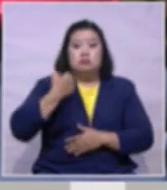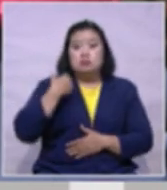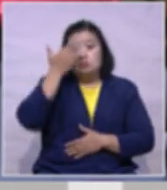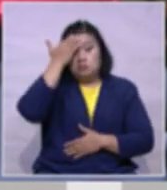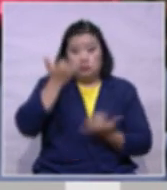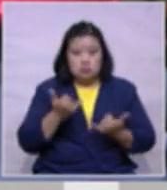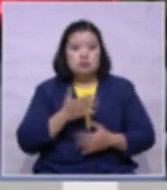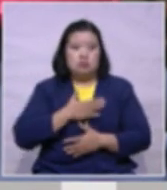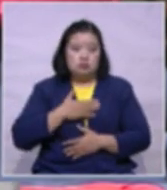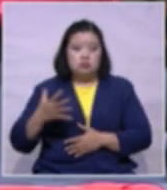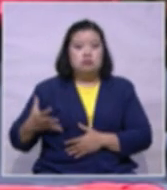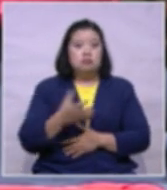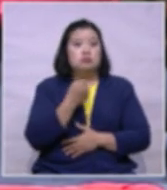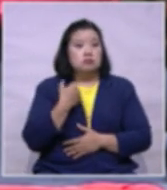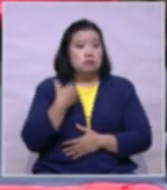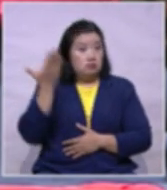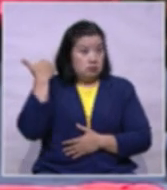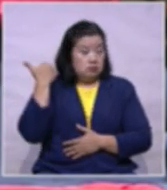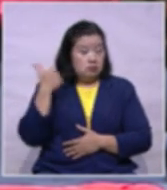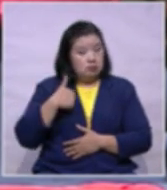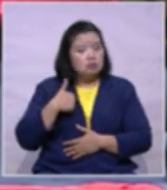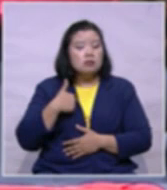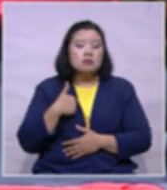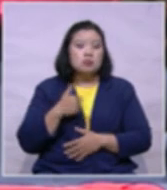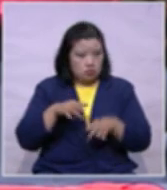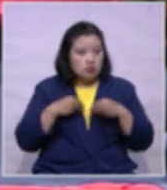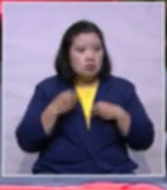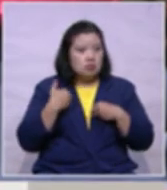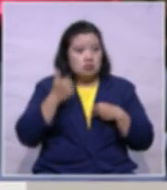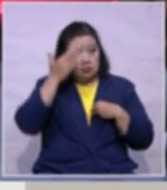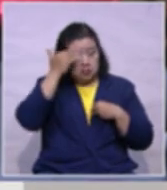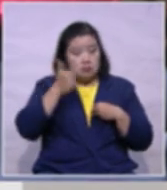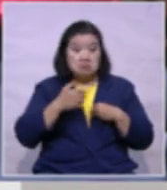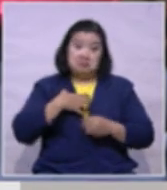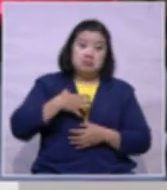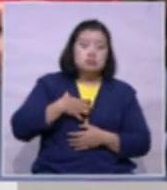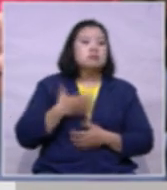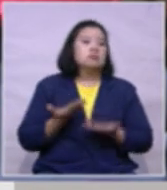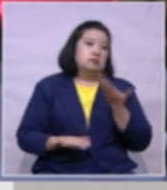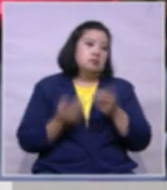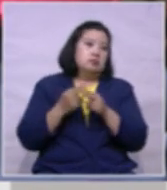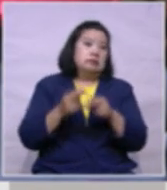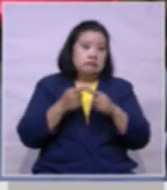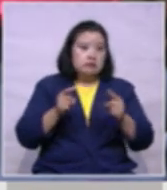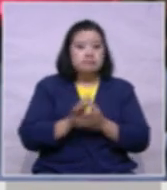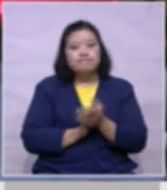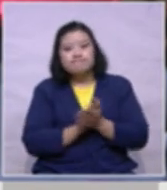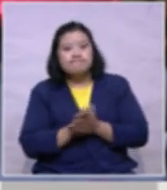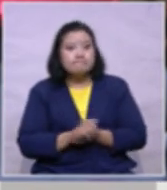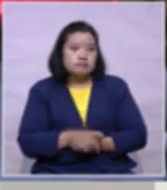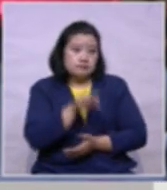แต่บัดนี้เป็นต้นไปก็ไม่ติดใจครับท่านประกาศได้แต่ท่านชี้หน้าพวกผมที่นั่งว่า